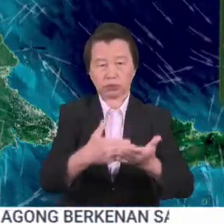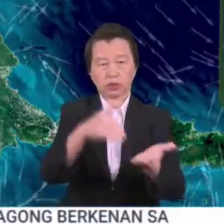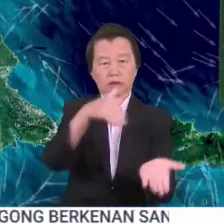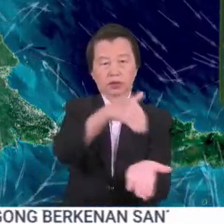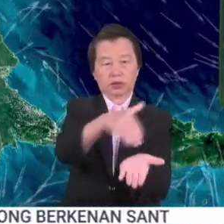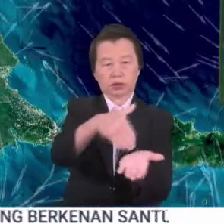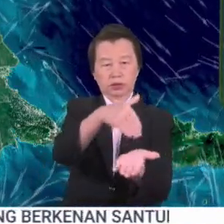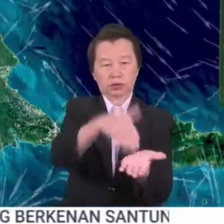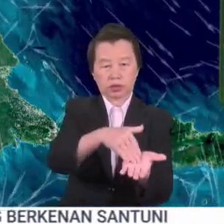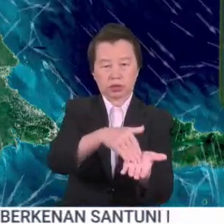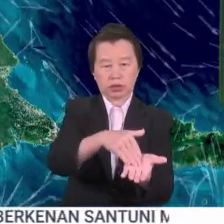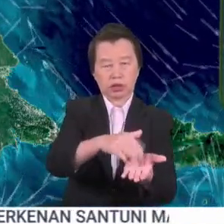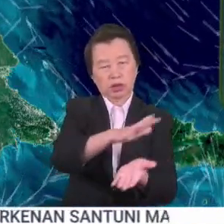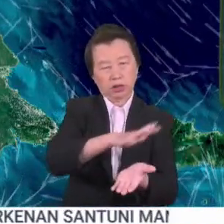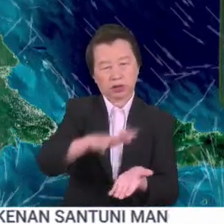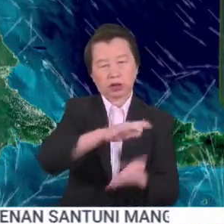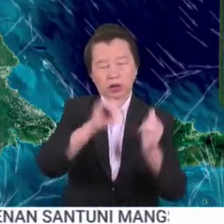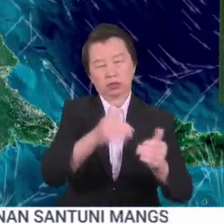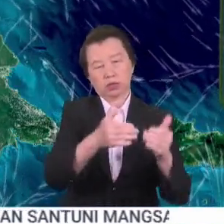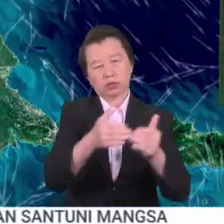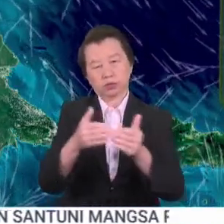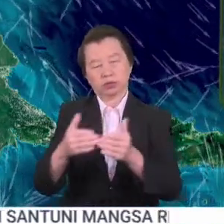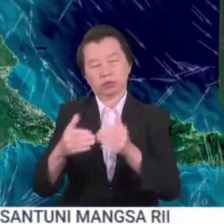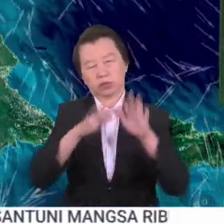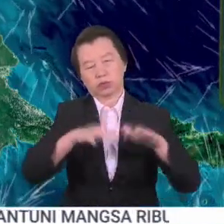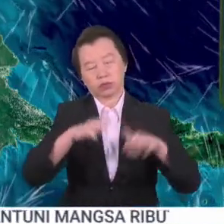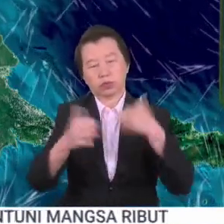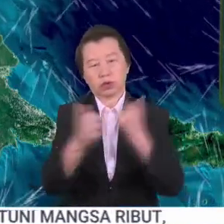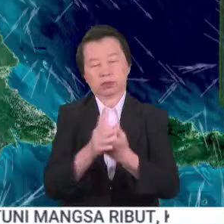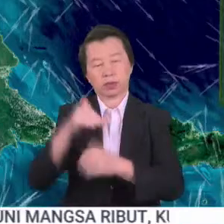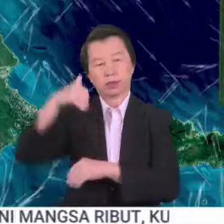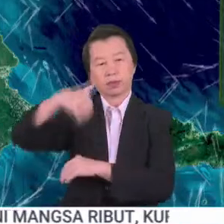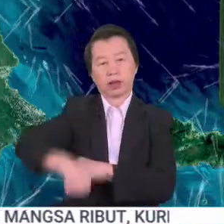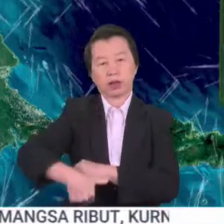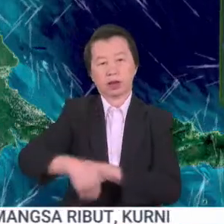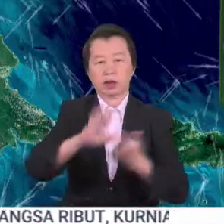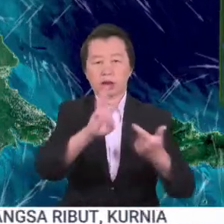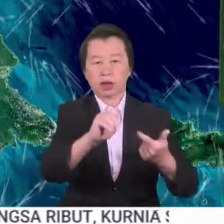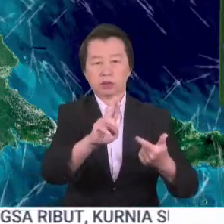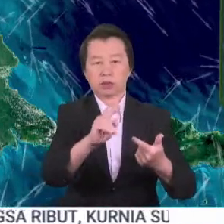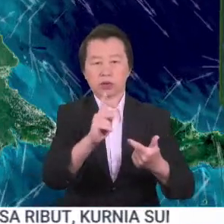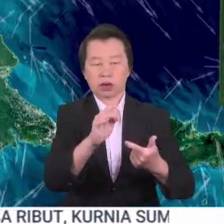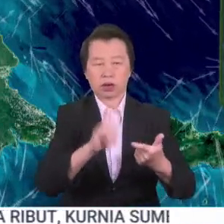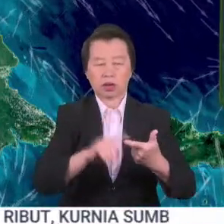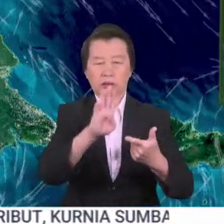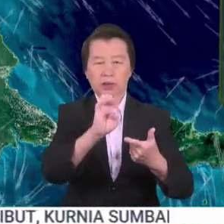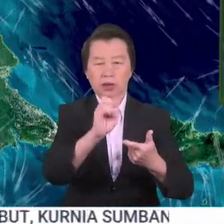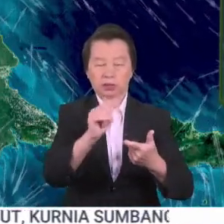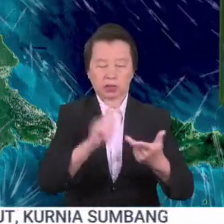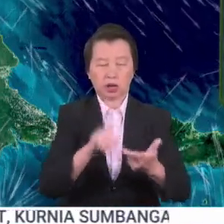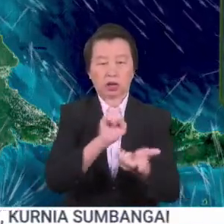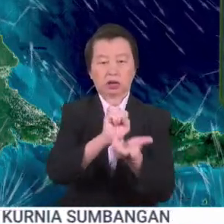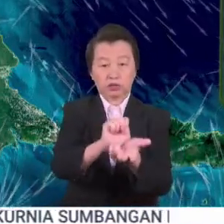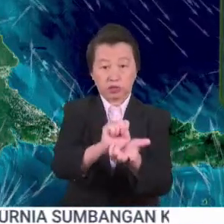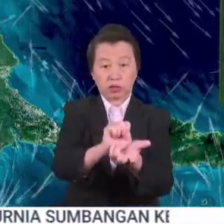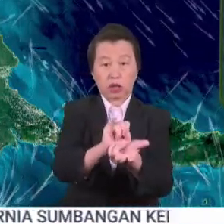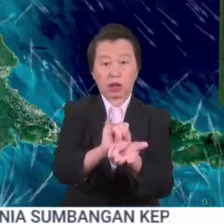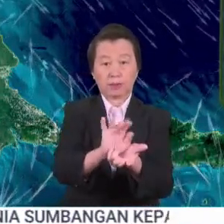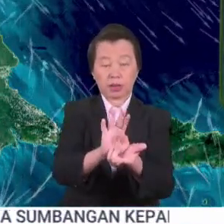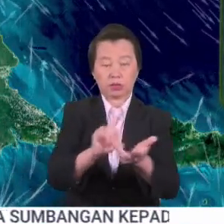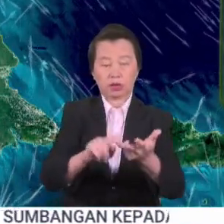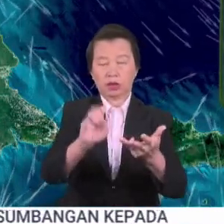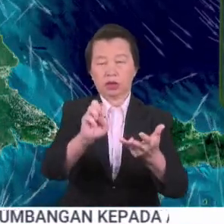Tengah yang kita jangkakan boleh berlajutan seing ke malam iaitu di bahagian mukah betong Sibu di bahagian